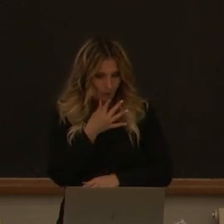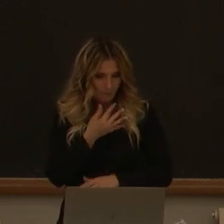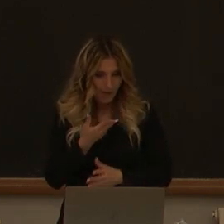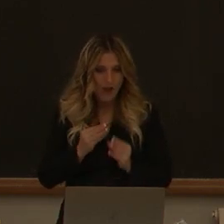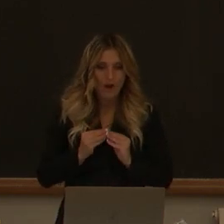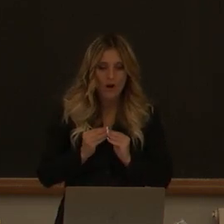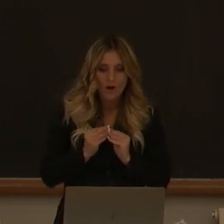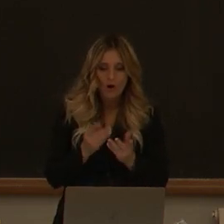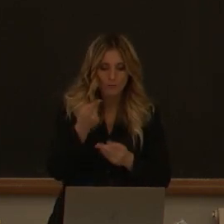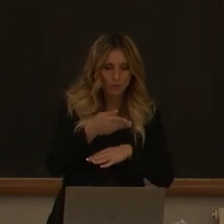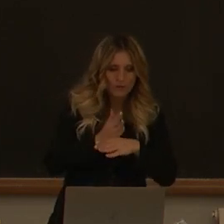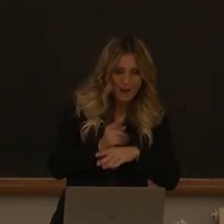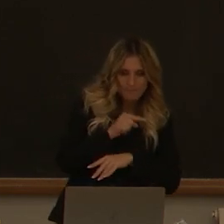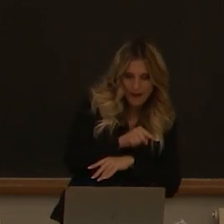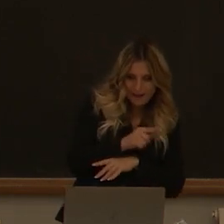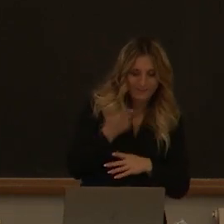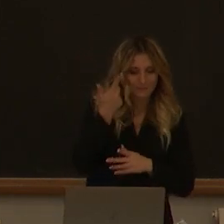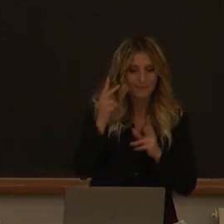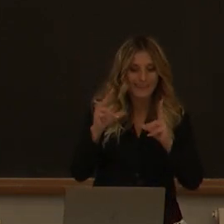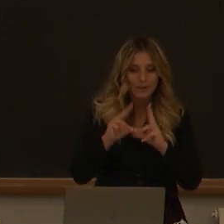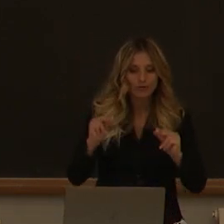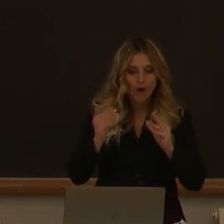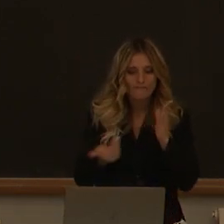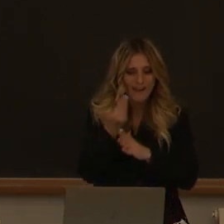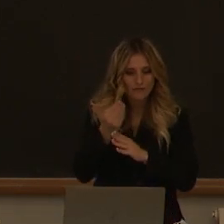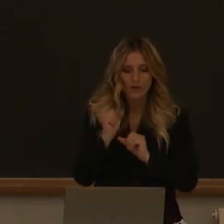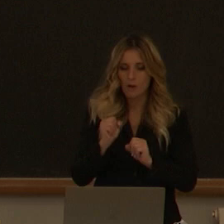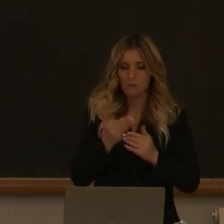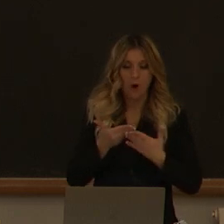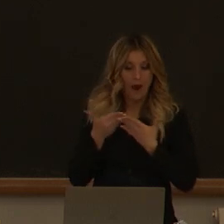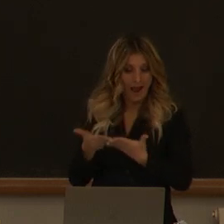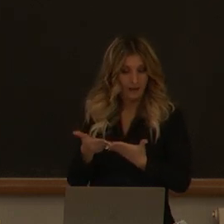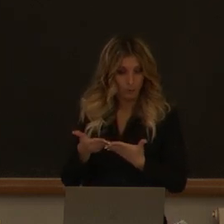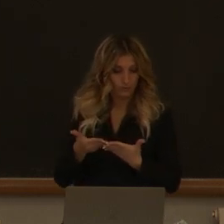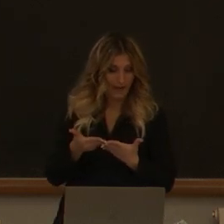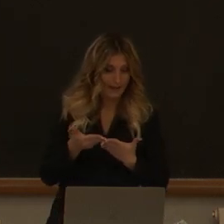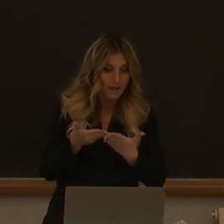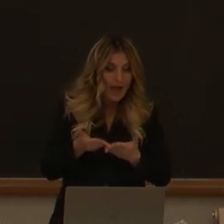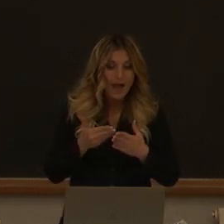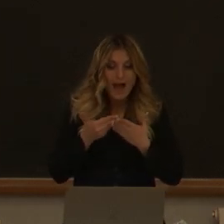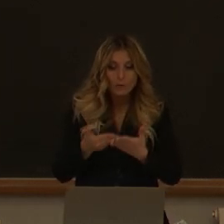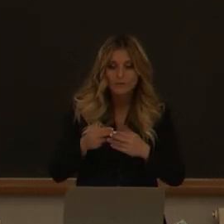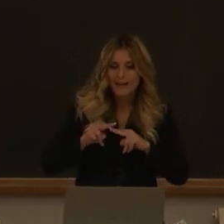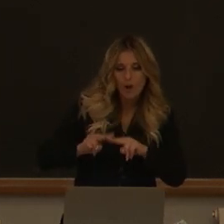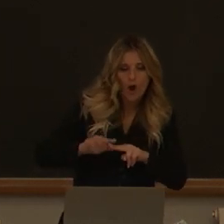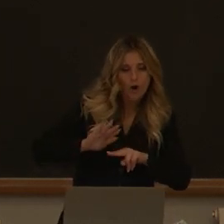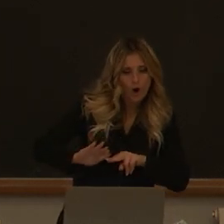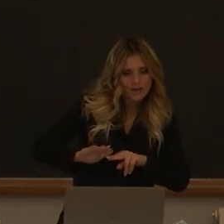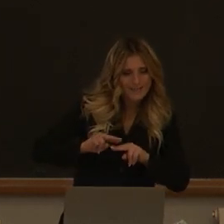come da una parte come l'innovazione può contribuire a conservare e